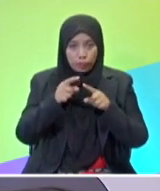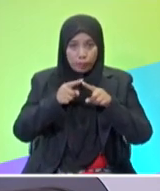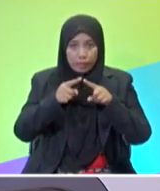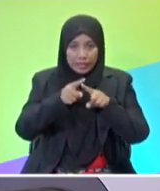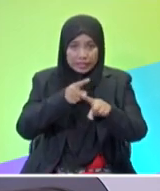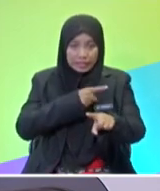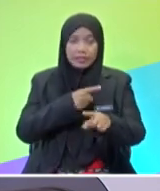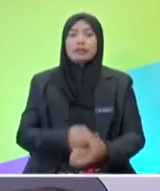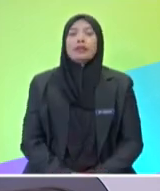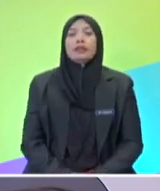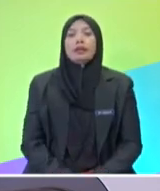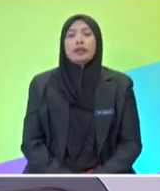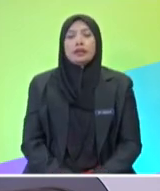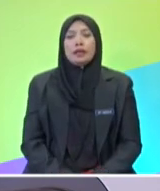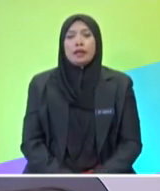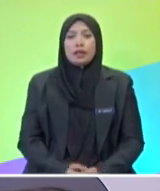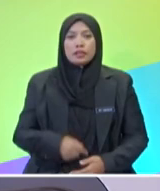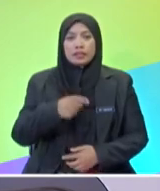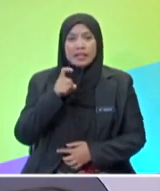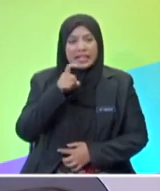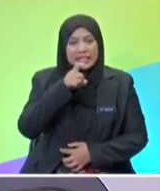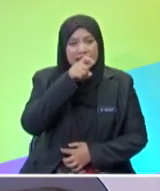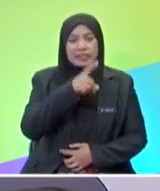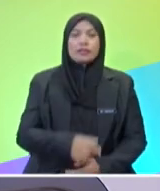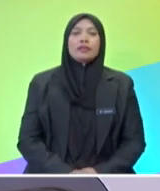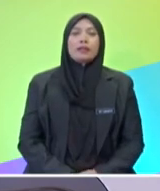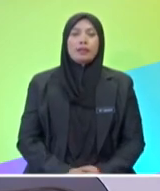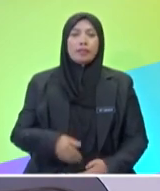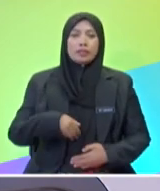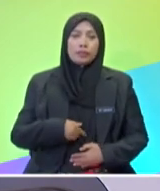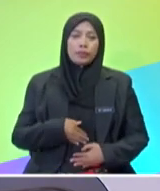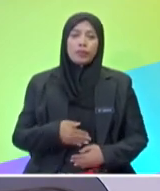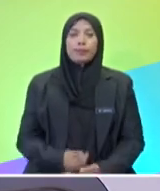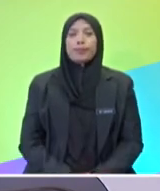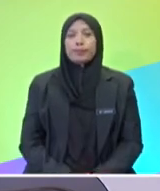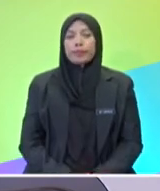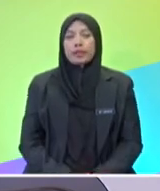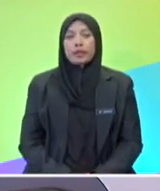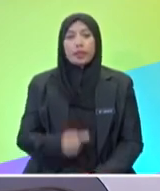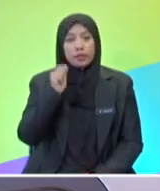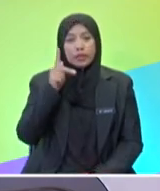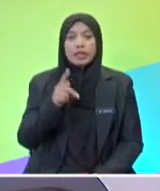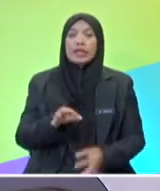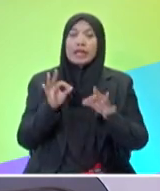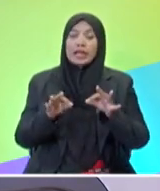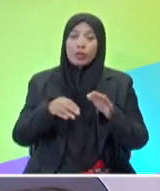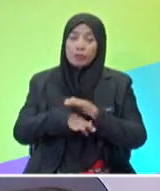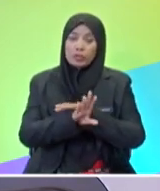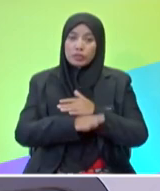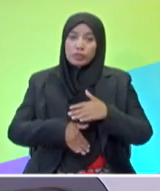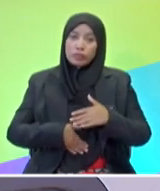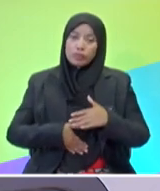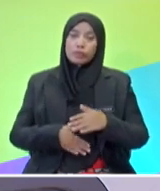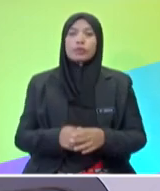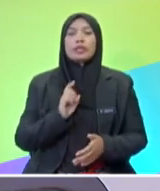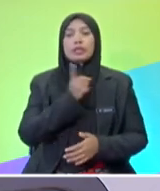ni, berjoget-joget masuk dalam perut kita. Kedi-kedi-kedi-kedi-kedi, dia masuk dalam perut kita kan? Okey, bila masuk dalam perut kita, apa akan berlaku? Dia